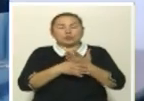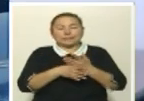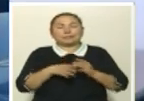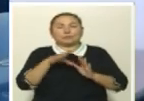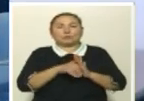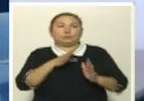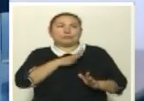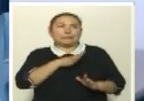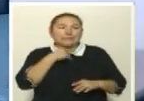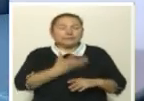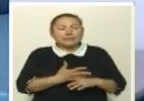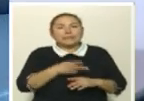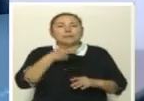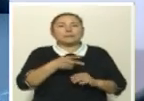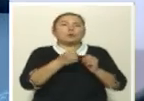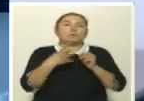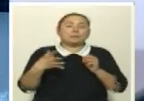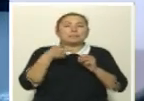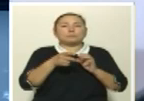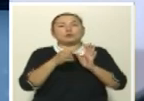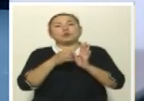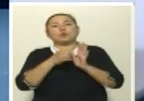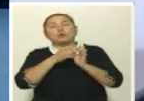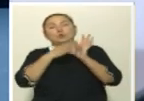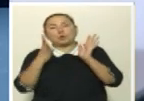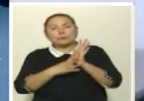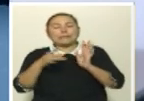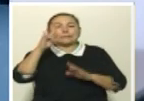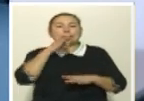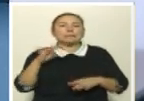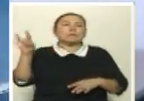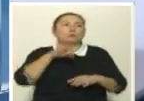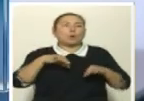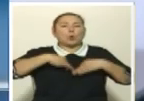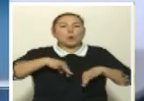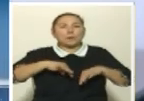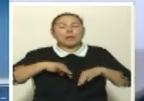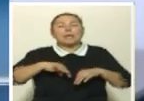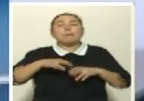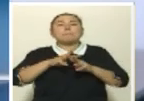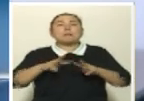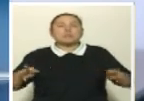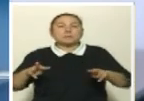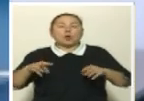маци 20029 республика коммуникаци